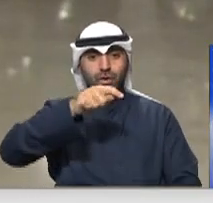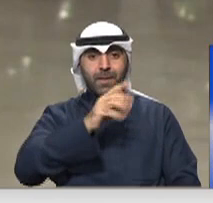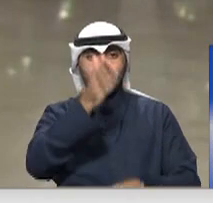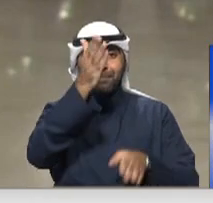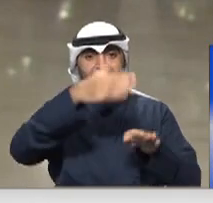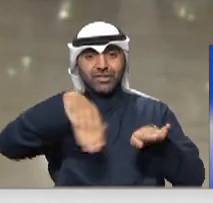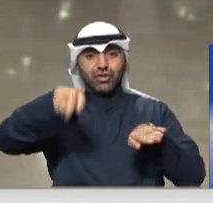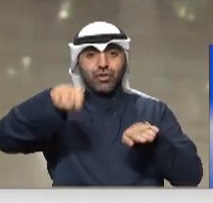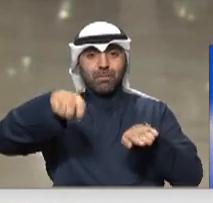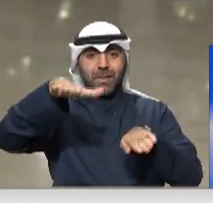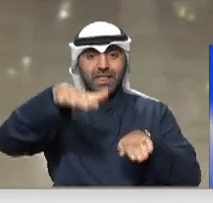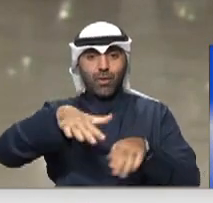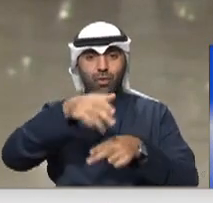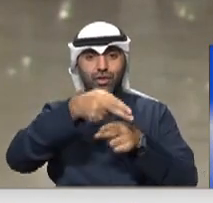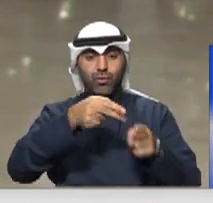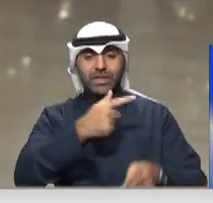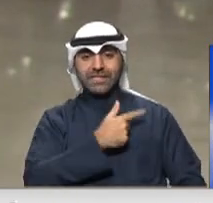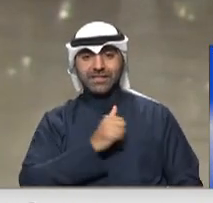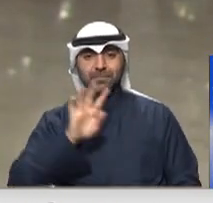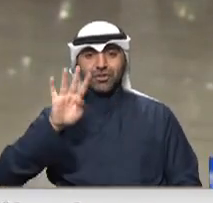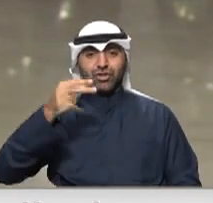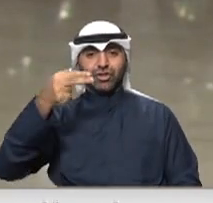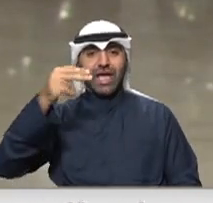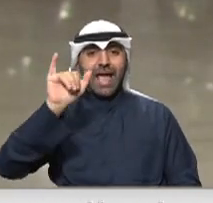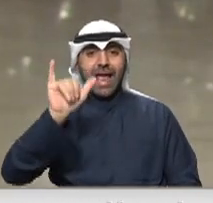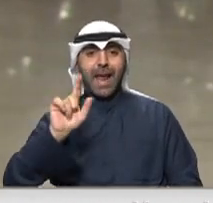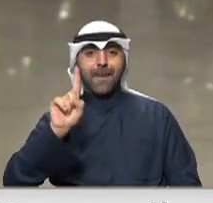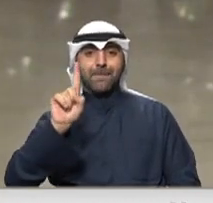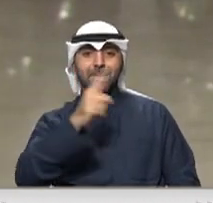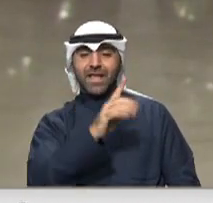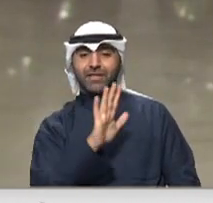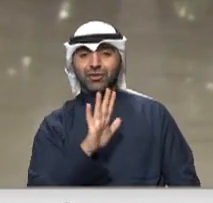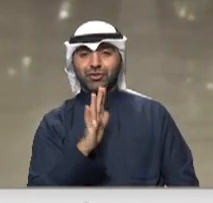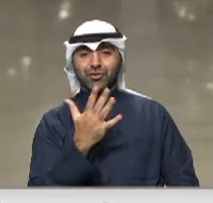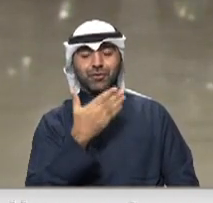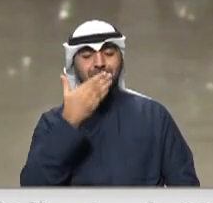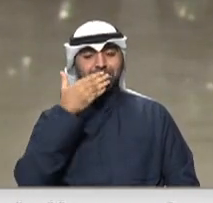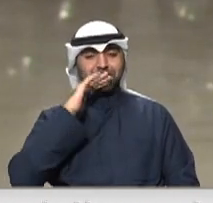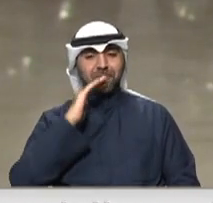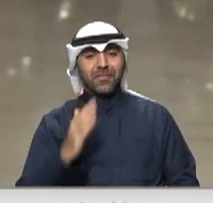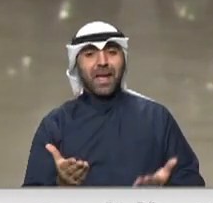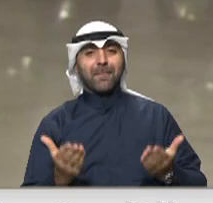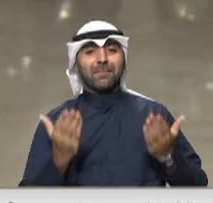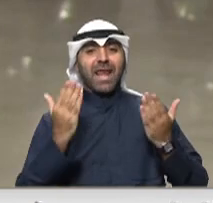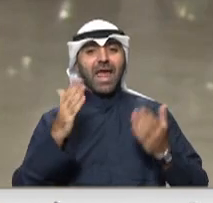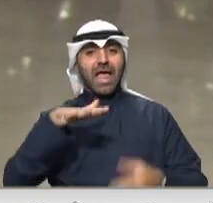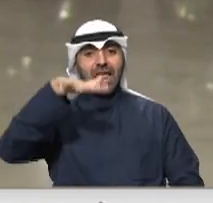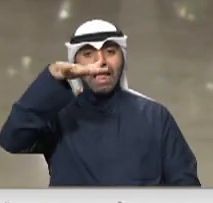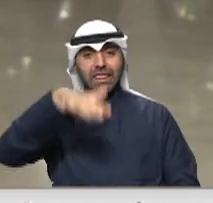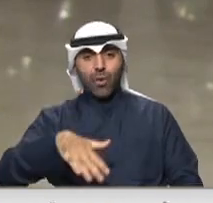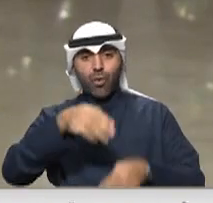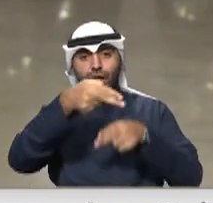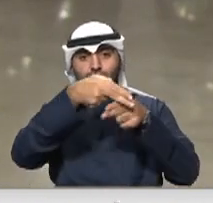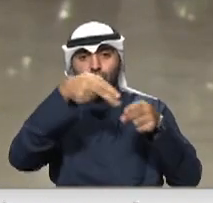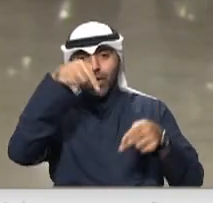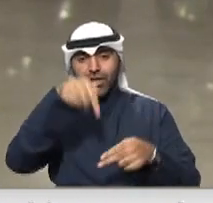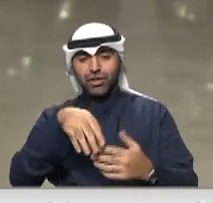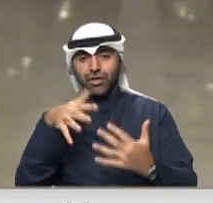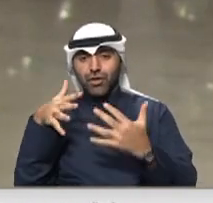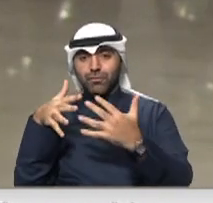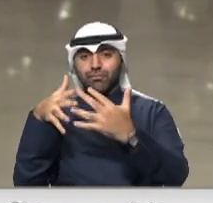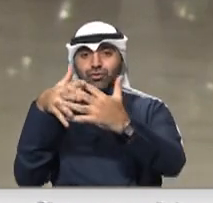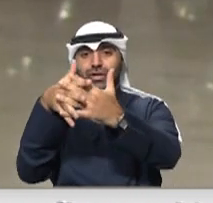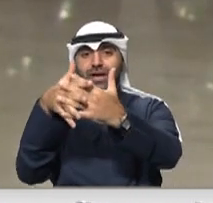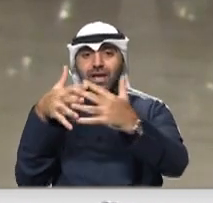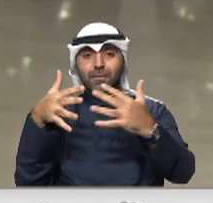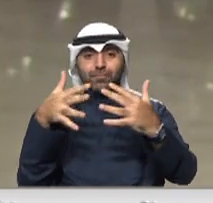3 مقاعد في 3 لجان دائمة، لجنة فلسطين ولجنة الأقليات ولجنة الشؤون